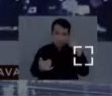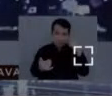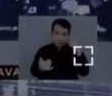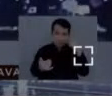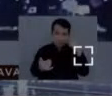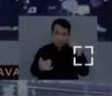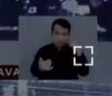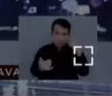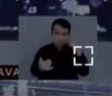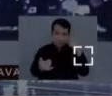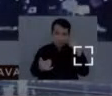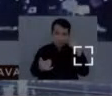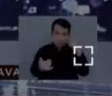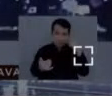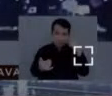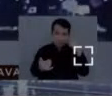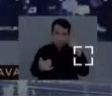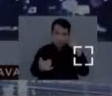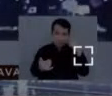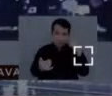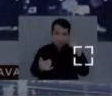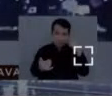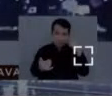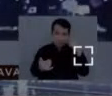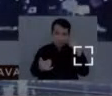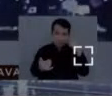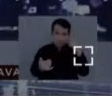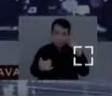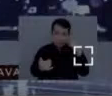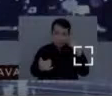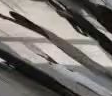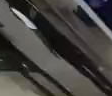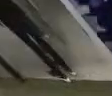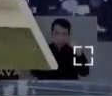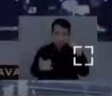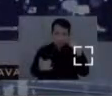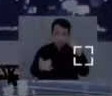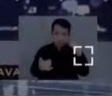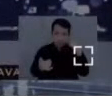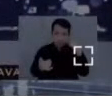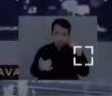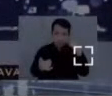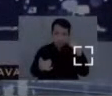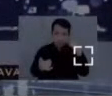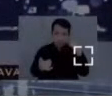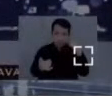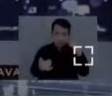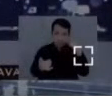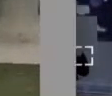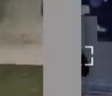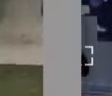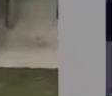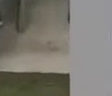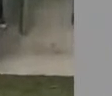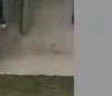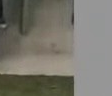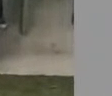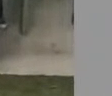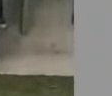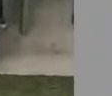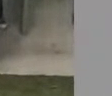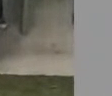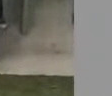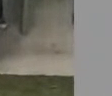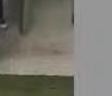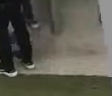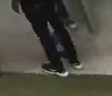Anong ginagawa? Habang nag-go-golf. Ayan, no? Habang naggo-golf, inaresto. At syempre,